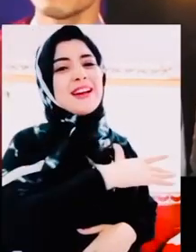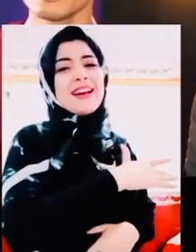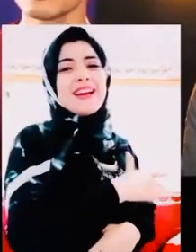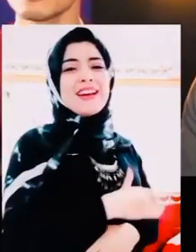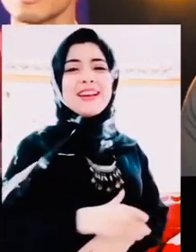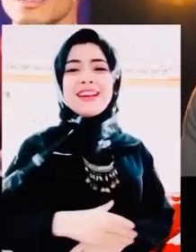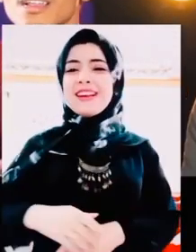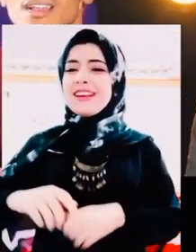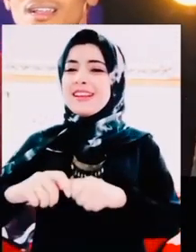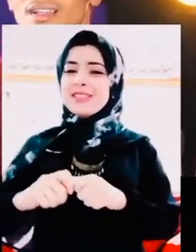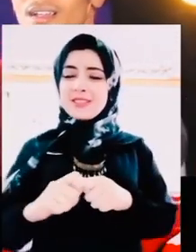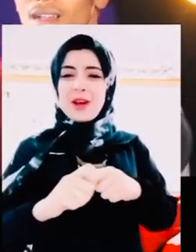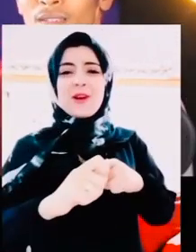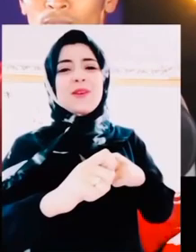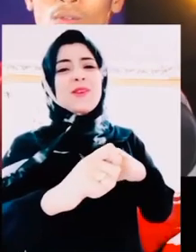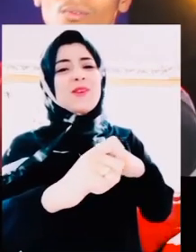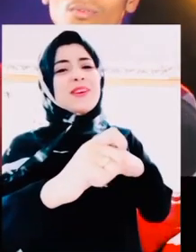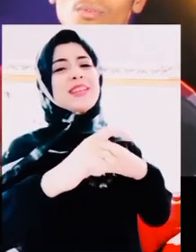ومهما